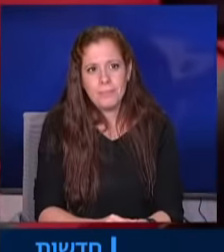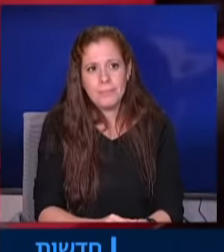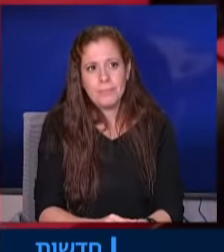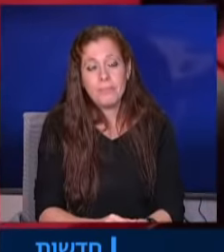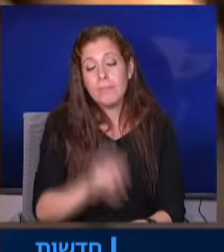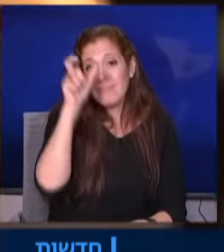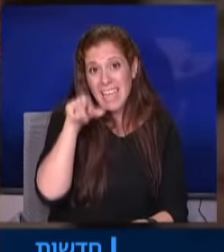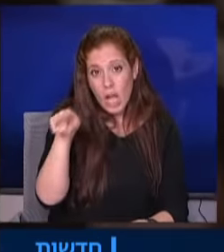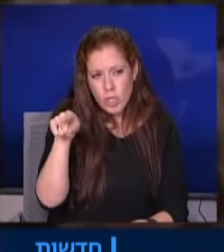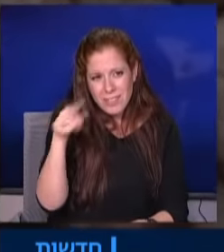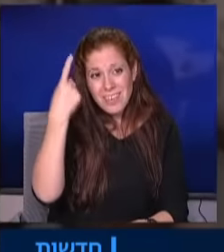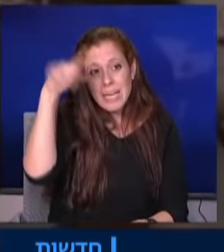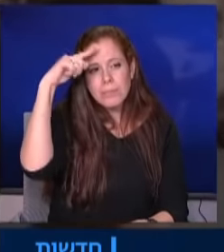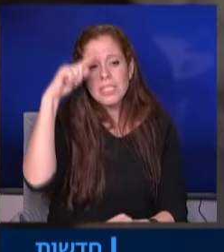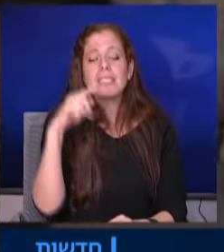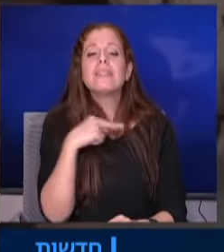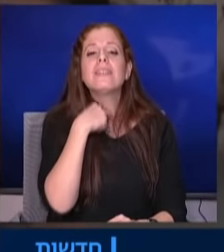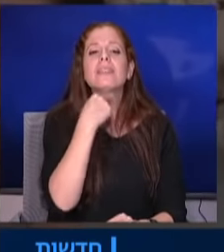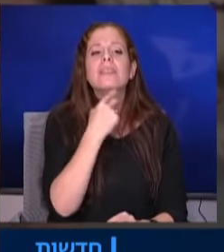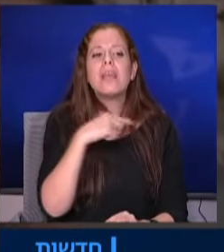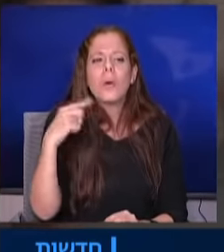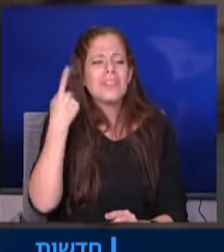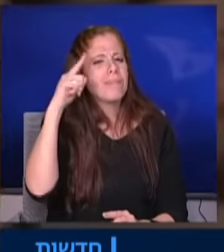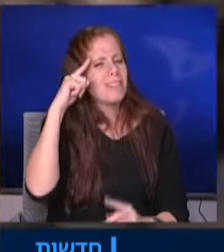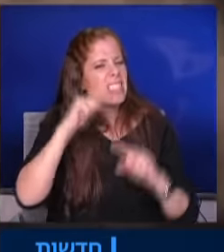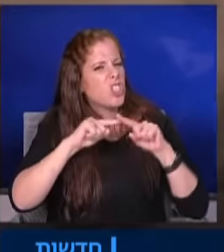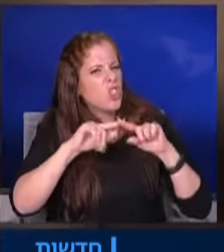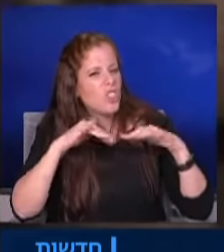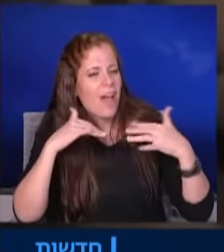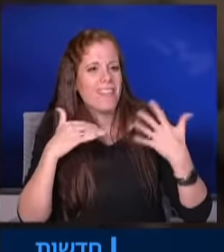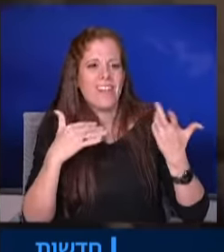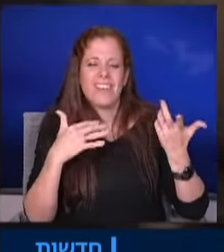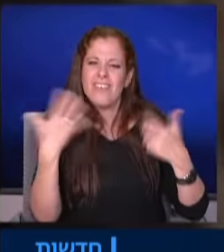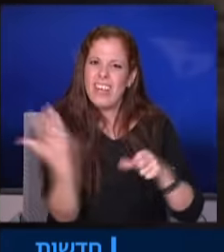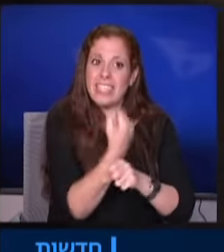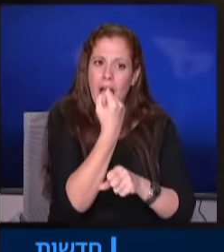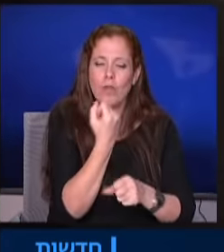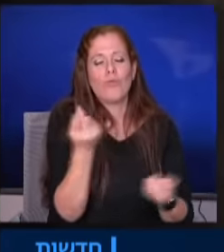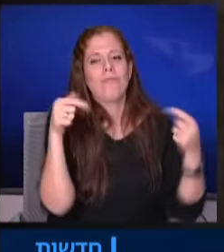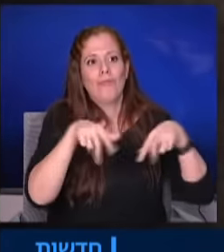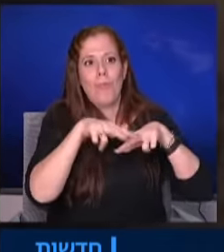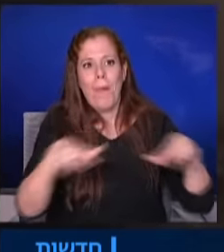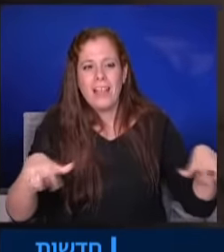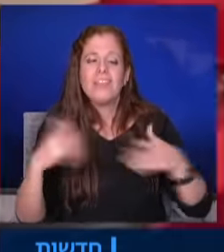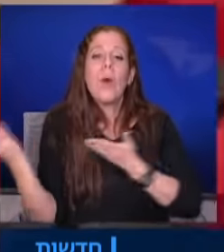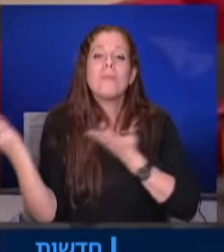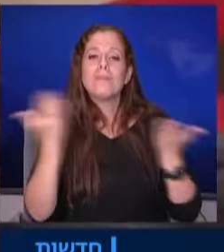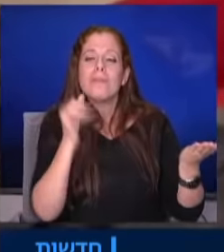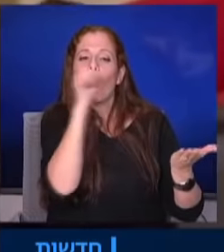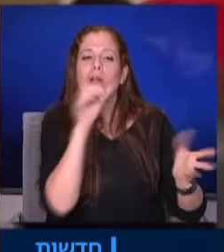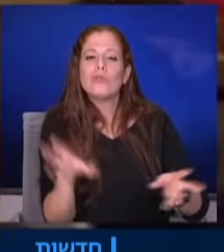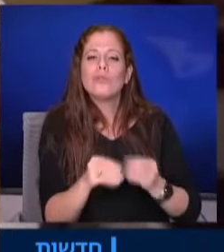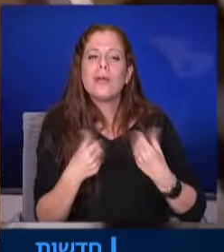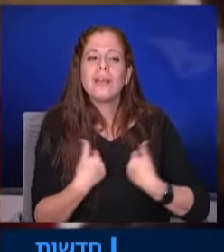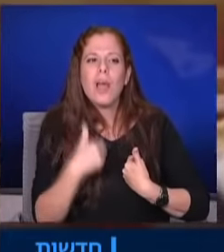עבוד הזה, אמצי סאונד. הוא אמצי ז'אנר, והצלחנו לתפוס אותו פה בארץ, ואנחנו מזמינים אותו לשיר איתנו שיר